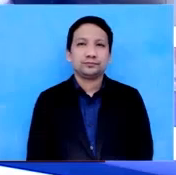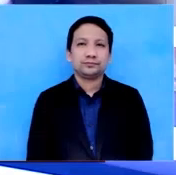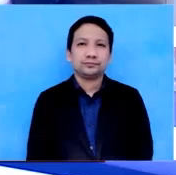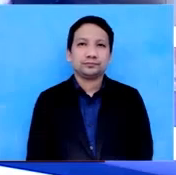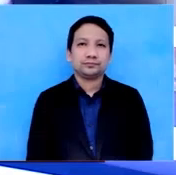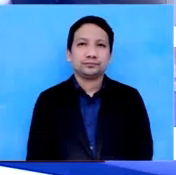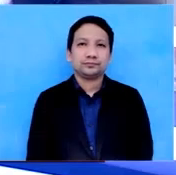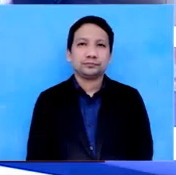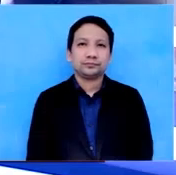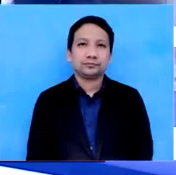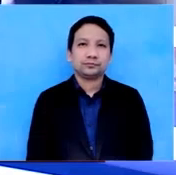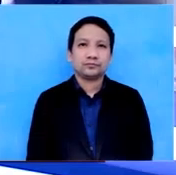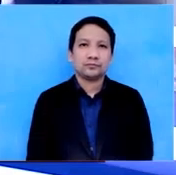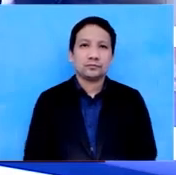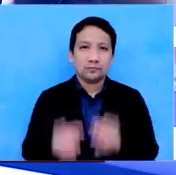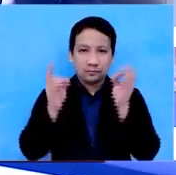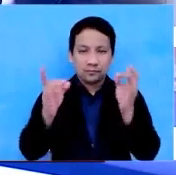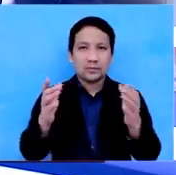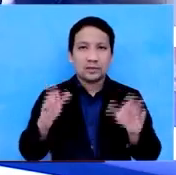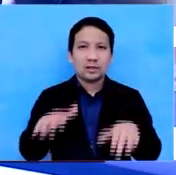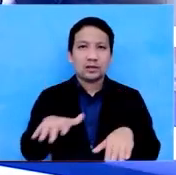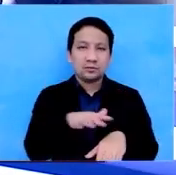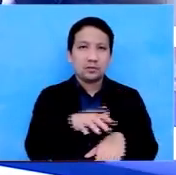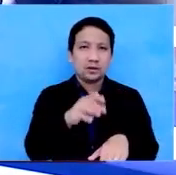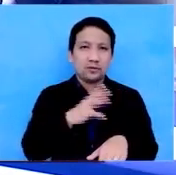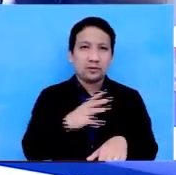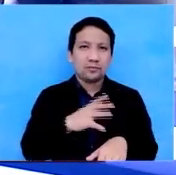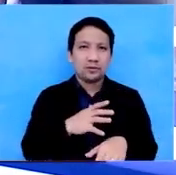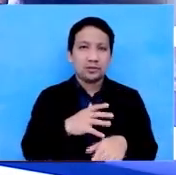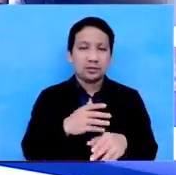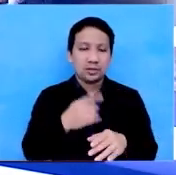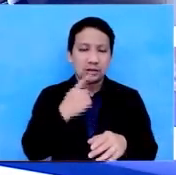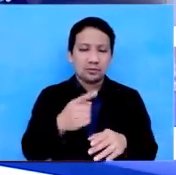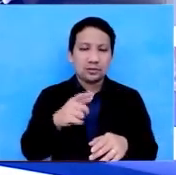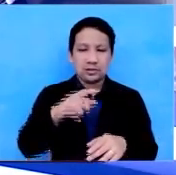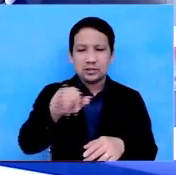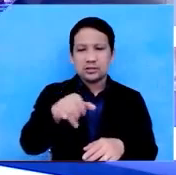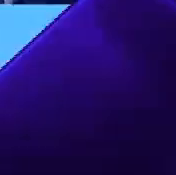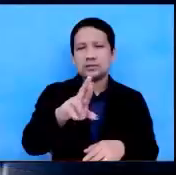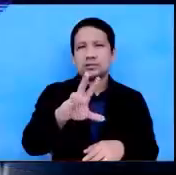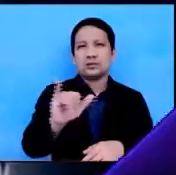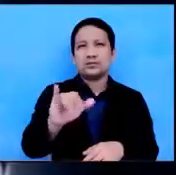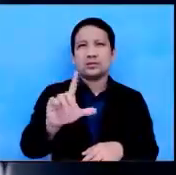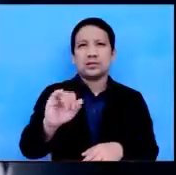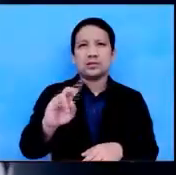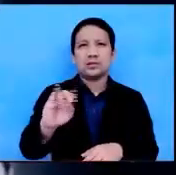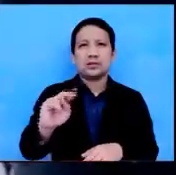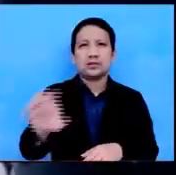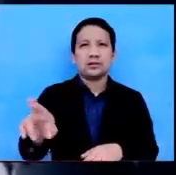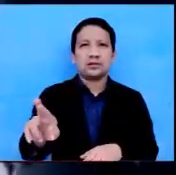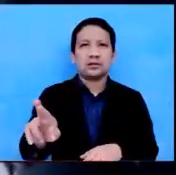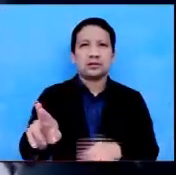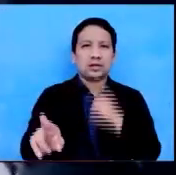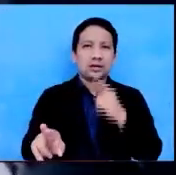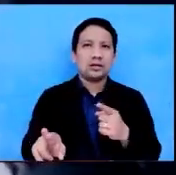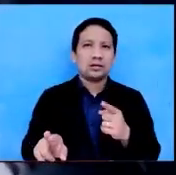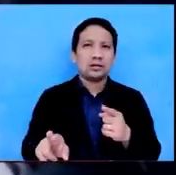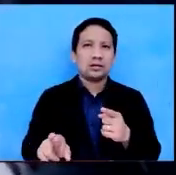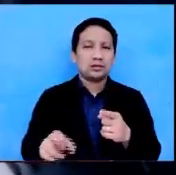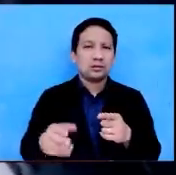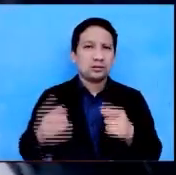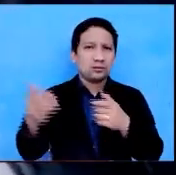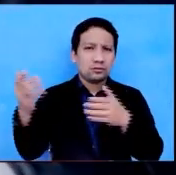Nasa critical pero stable na kondisyon ngayon ng Avengers actor na si Jeremy Renner. Base sa pahayag ng kanyang kinatawan, napuruan siya